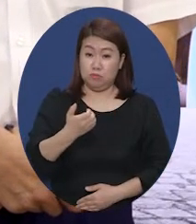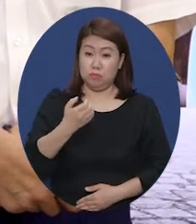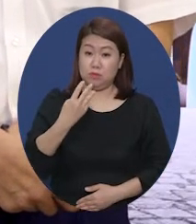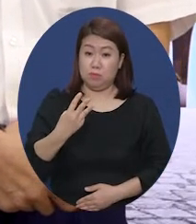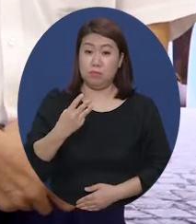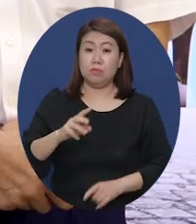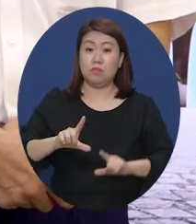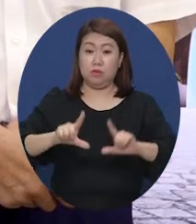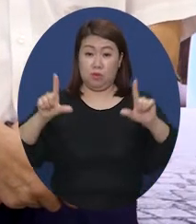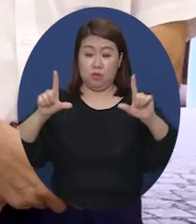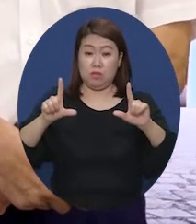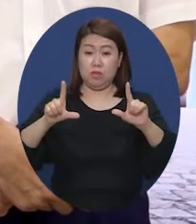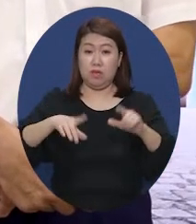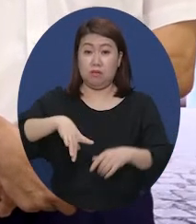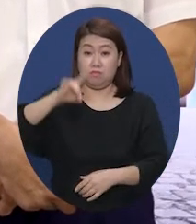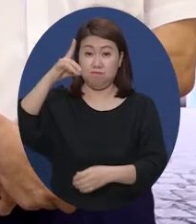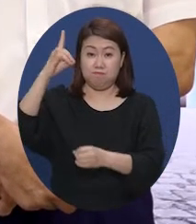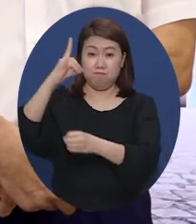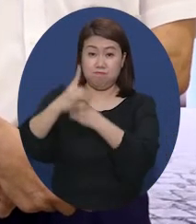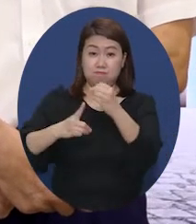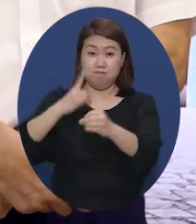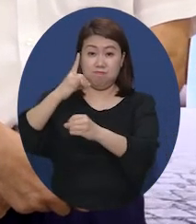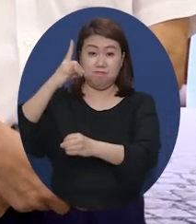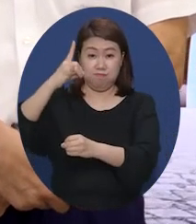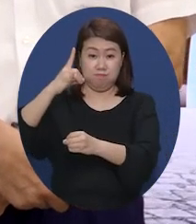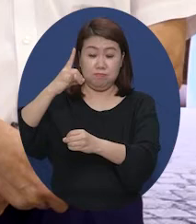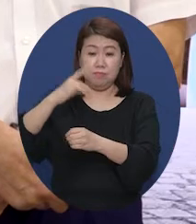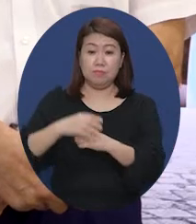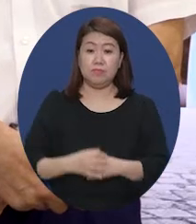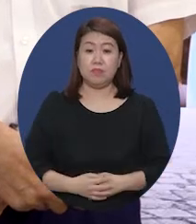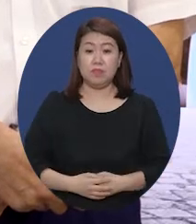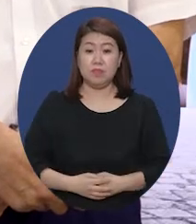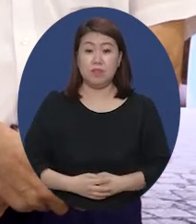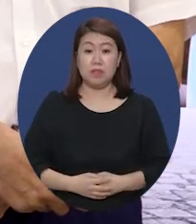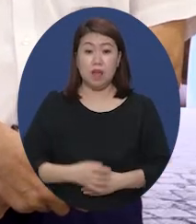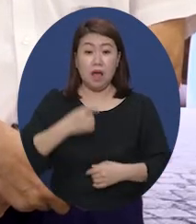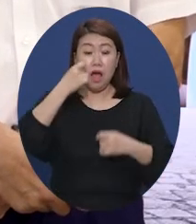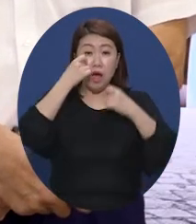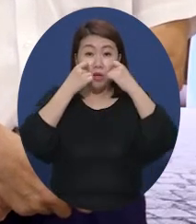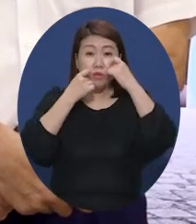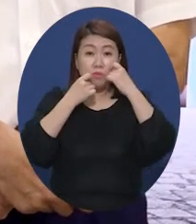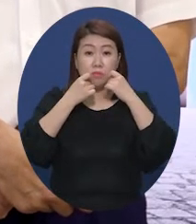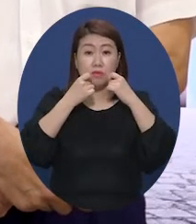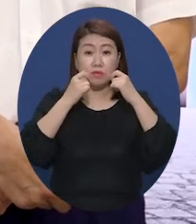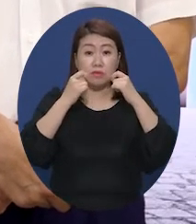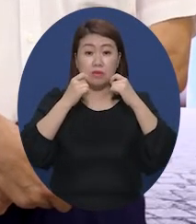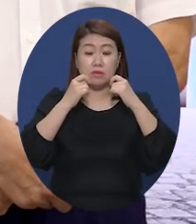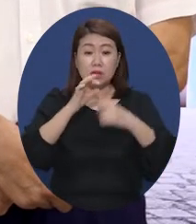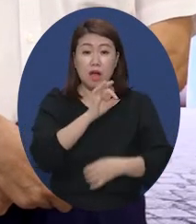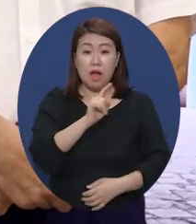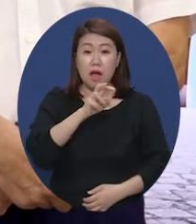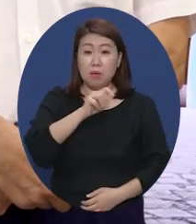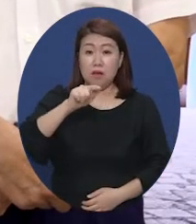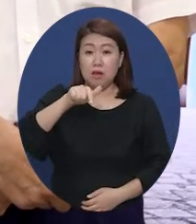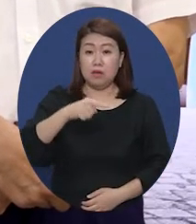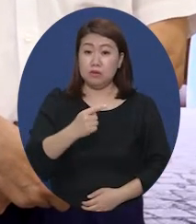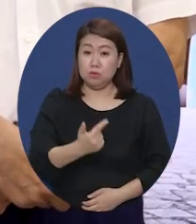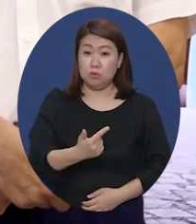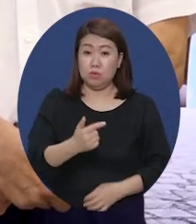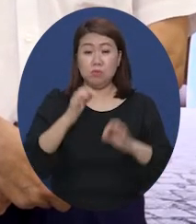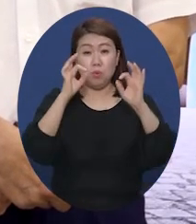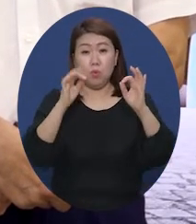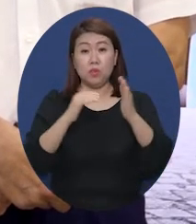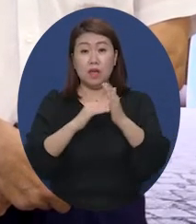1993년에 인공위성을 쏘아 올린 나라입니다. 그런데 아마존 눈물을 그렇게 우리 국민들이 보고 나서는 브라질은 아직도